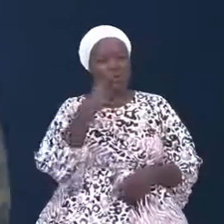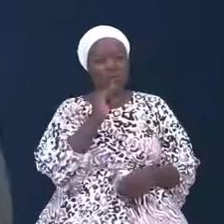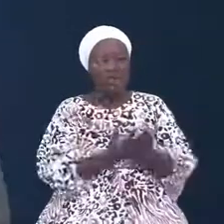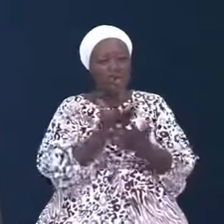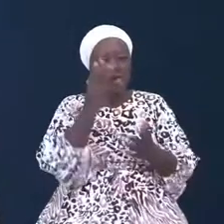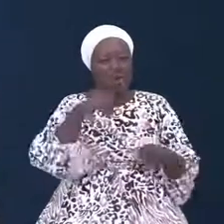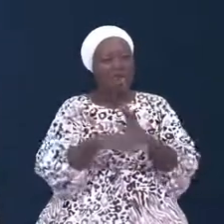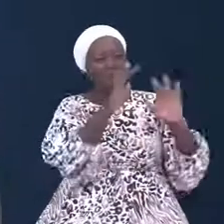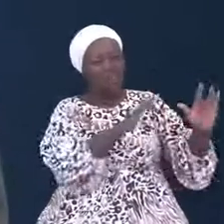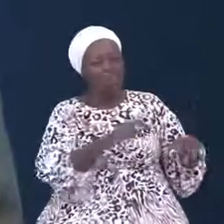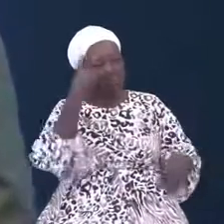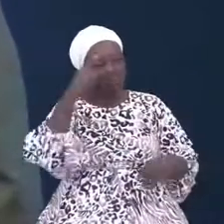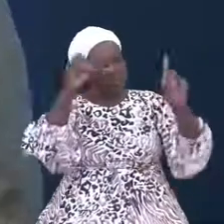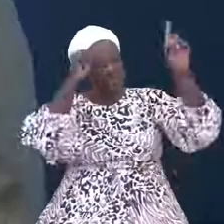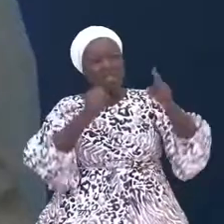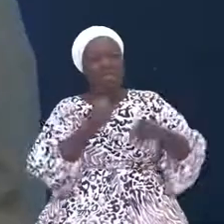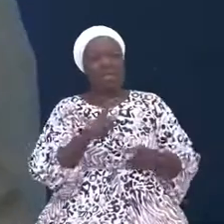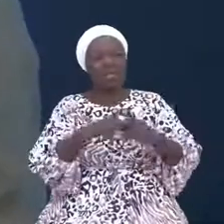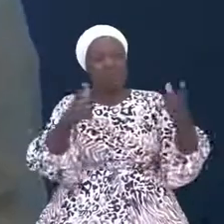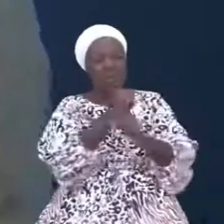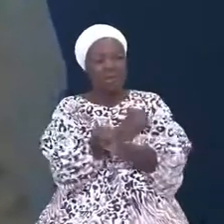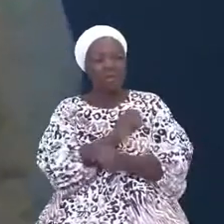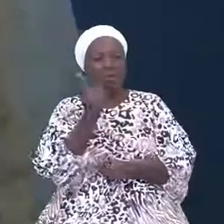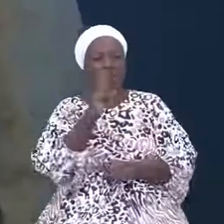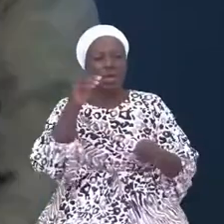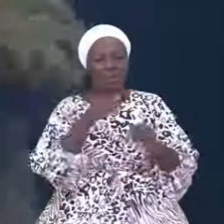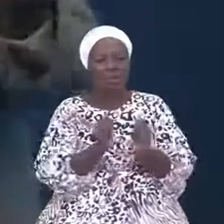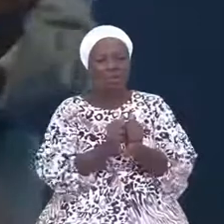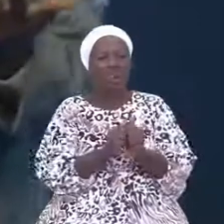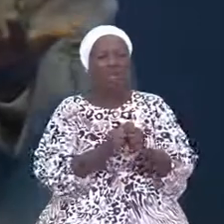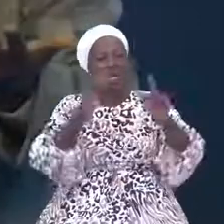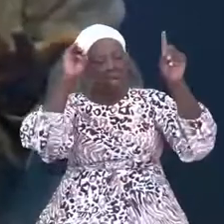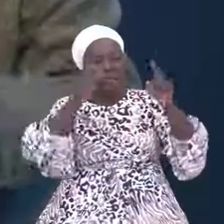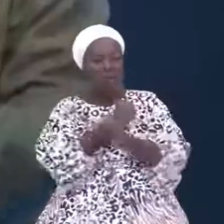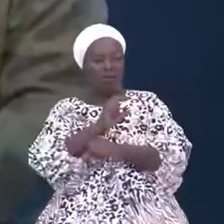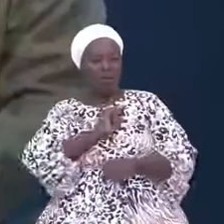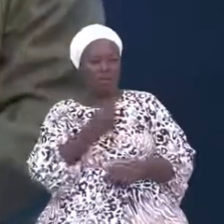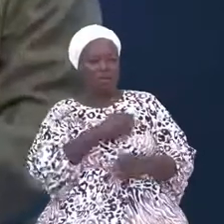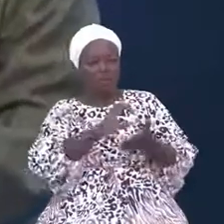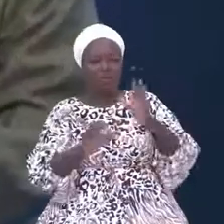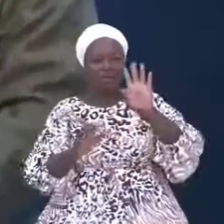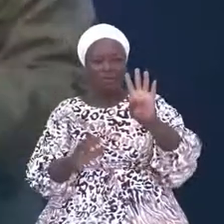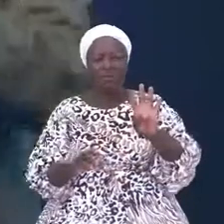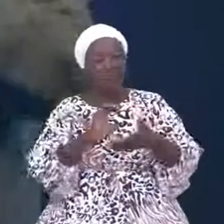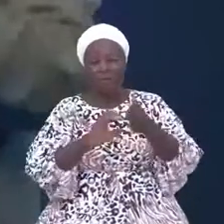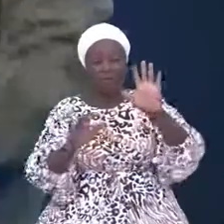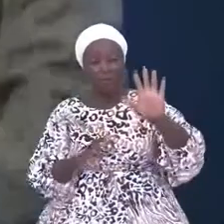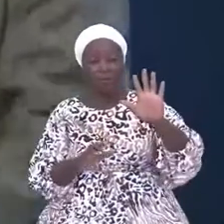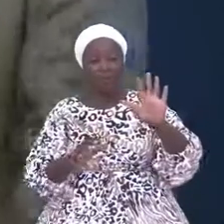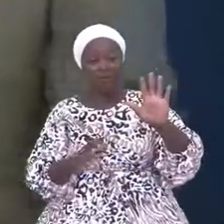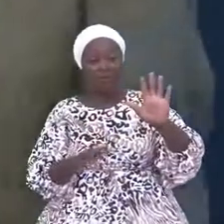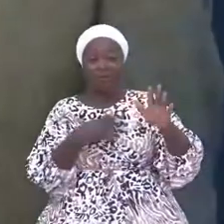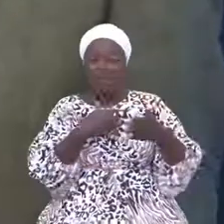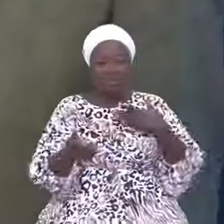parvient. Dieu qui est riche en miséricorde, à cause du grand amour dont il nous a aimés.